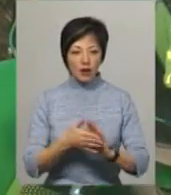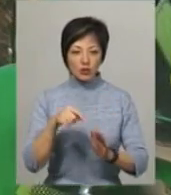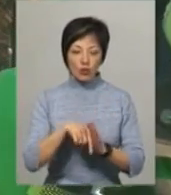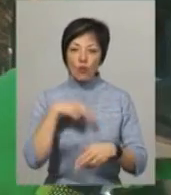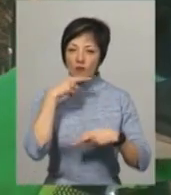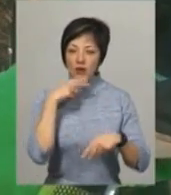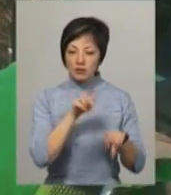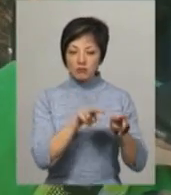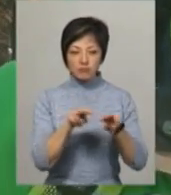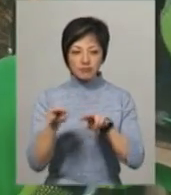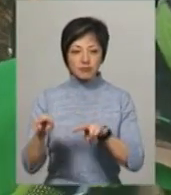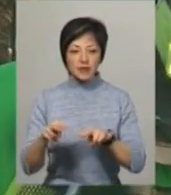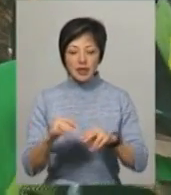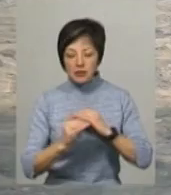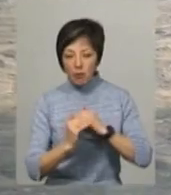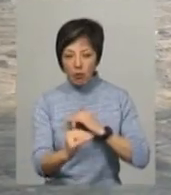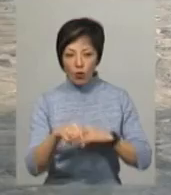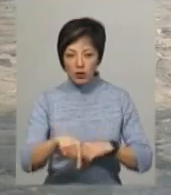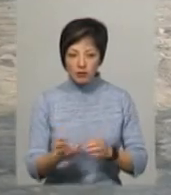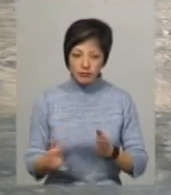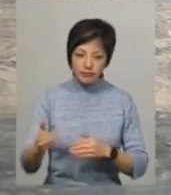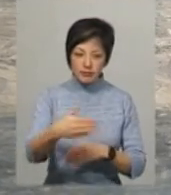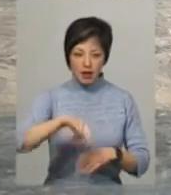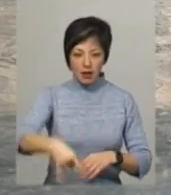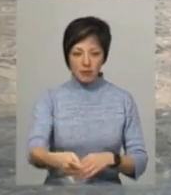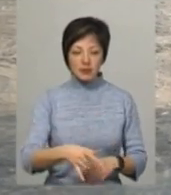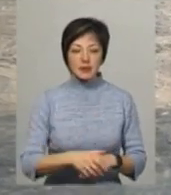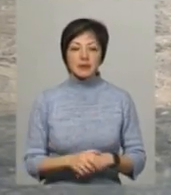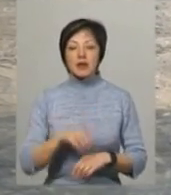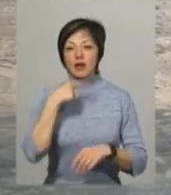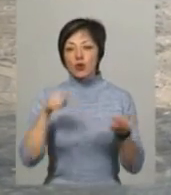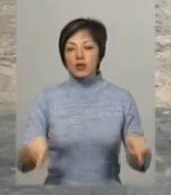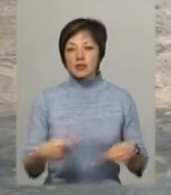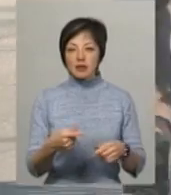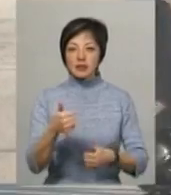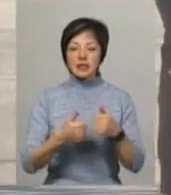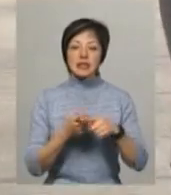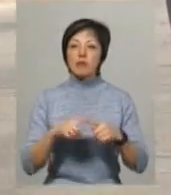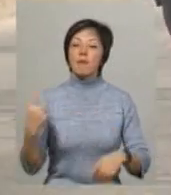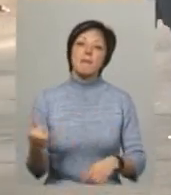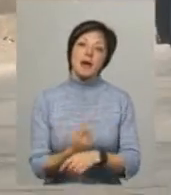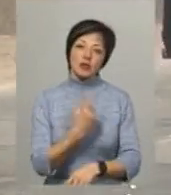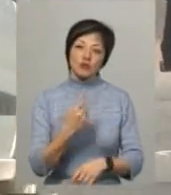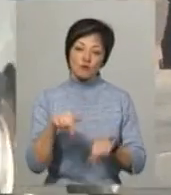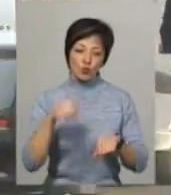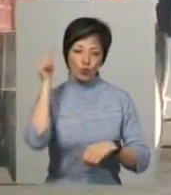Уважно слідкувати за станом покриття, об'їжджати. Як повідомив організатор заїзду Олександр Галкін, це був перший